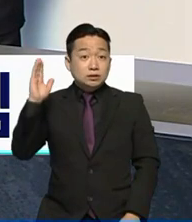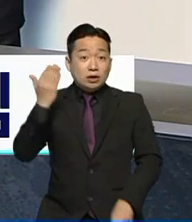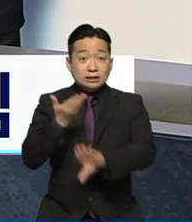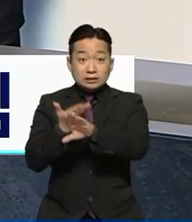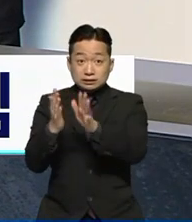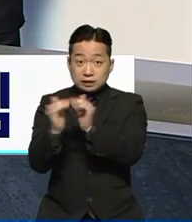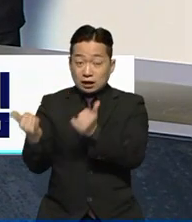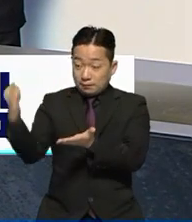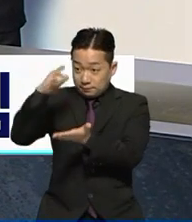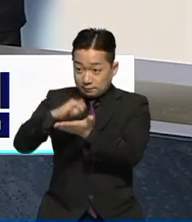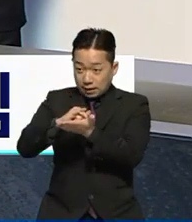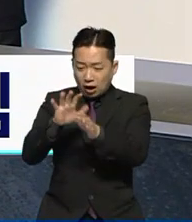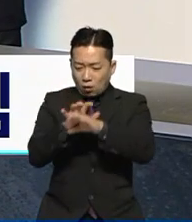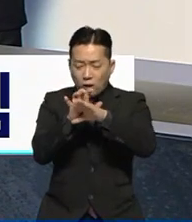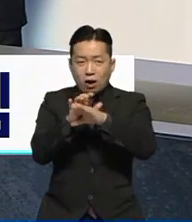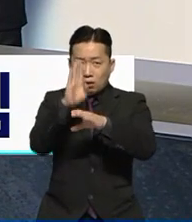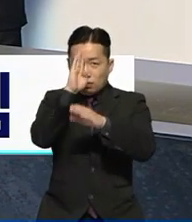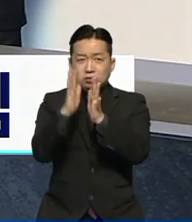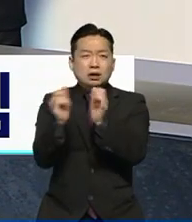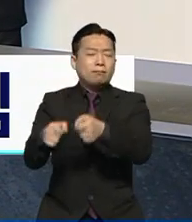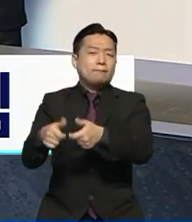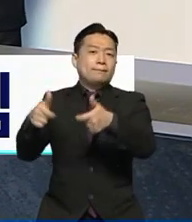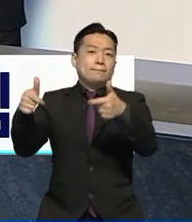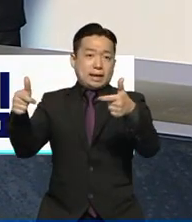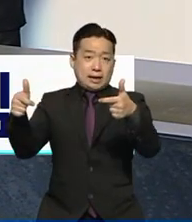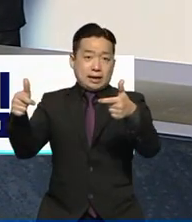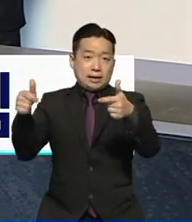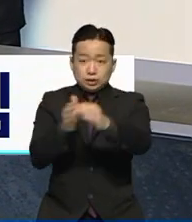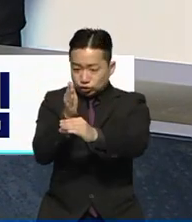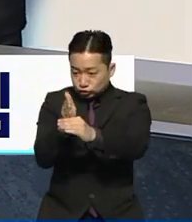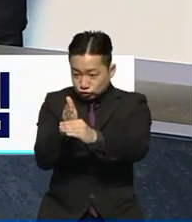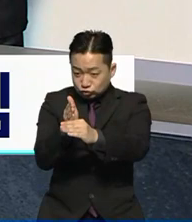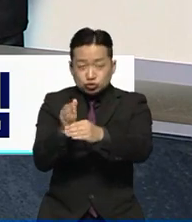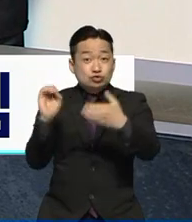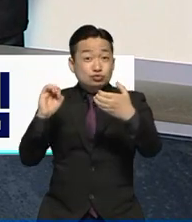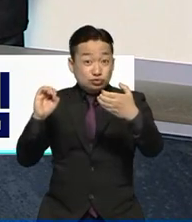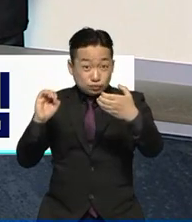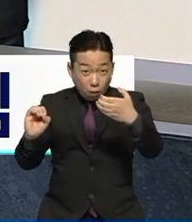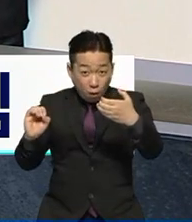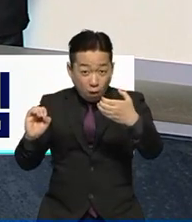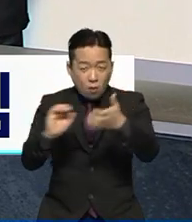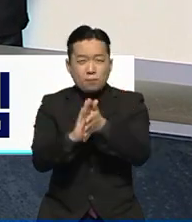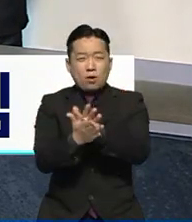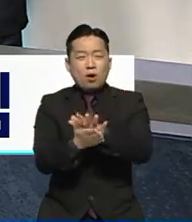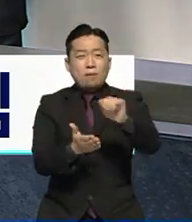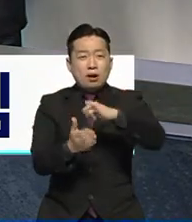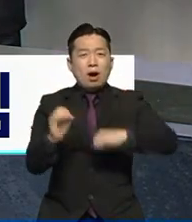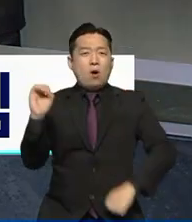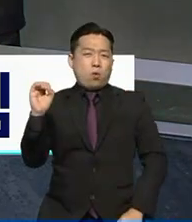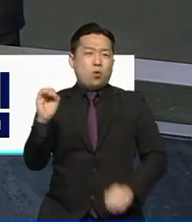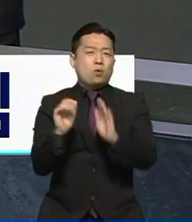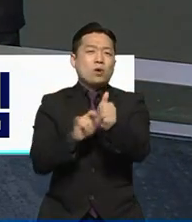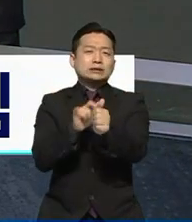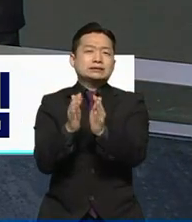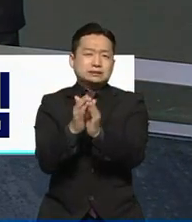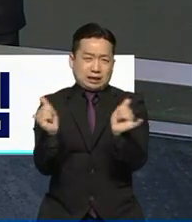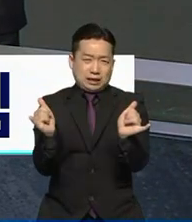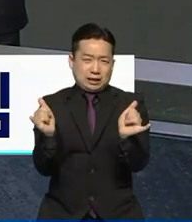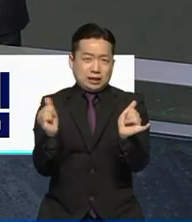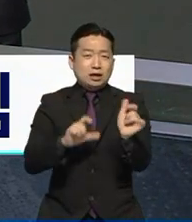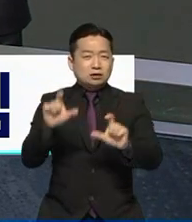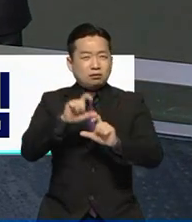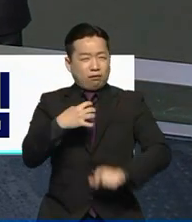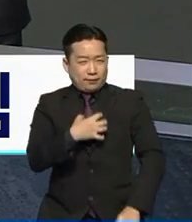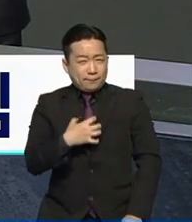최근 해외 유입 코로나 환자가 눈에 띄게 많습니다. 이들 중 90% 정도가 오미크론 확진자여서 걱정이 더